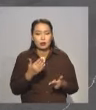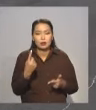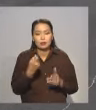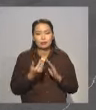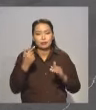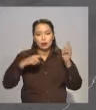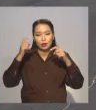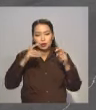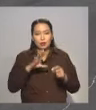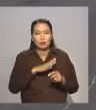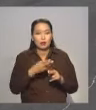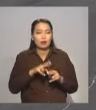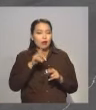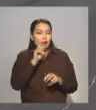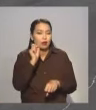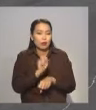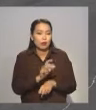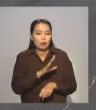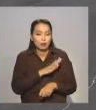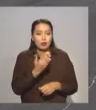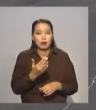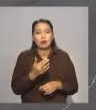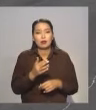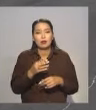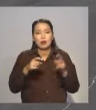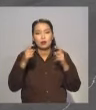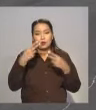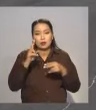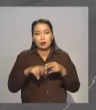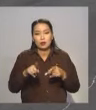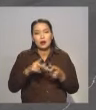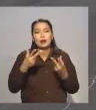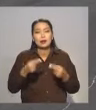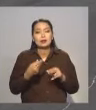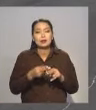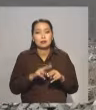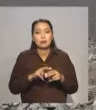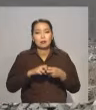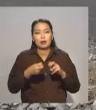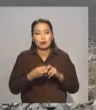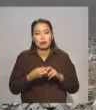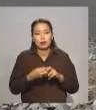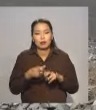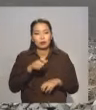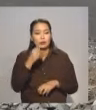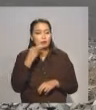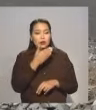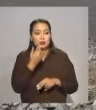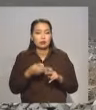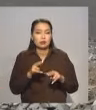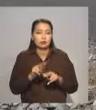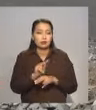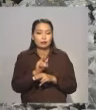жаңбыр жауып, жұмыс уақытша тоқтап қалды. Жөндеуді аяқтаған соң ақау анықталған учаскелерді қайта жасаймыз. Президент жолдауында міндетін